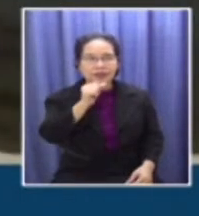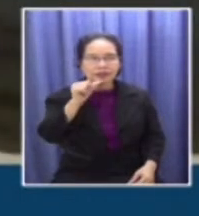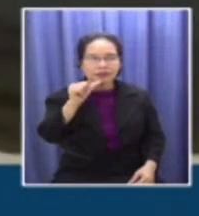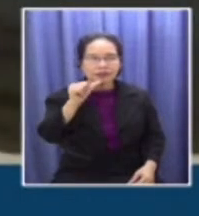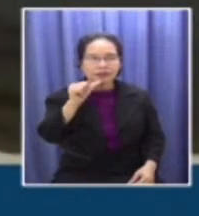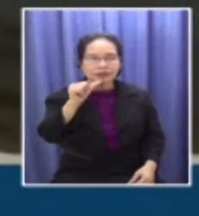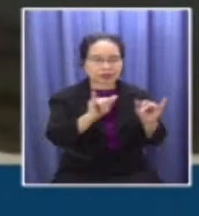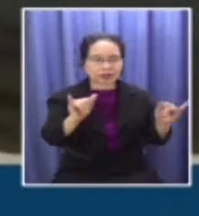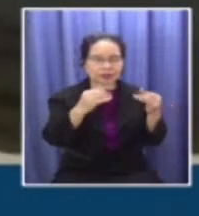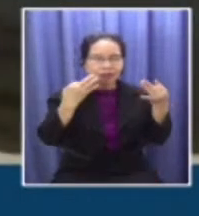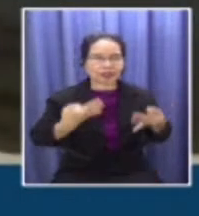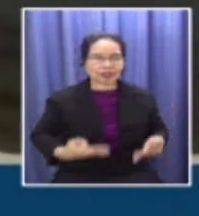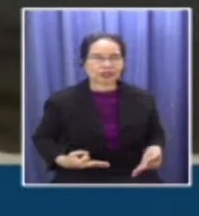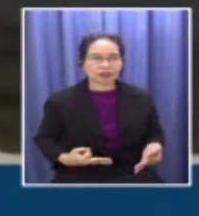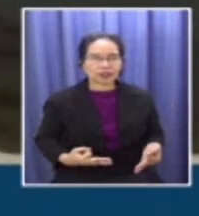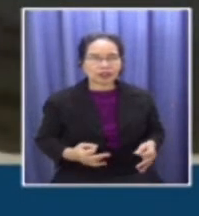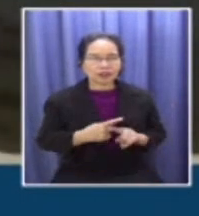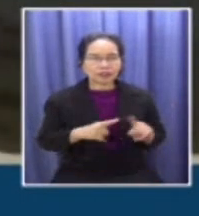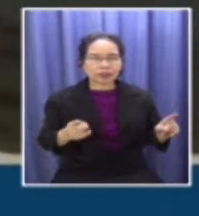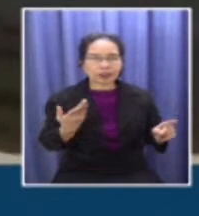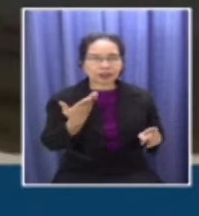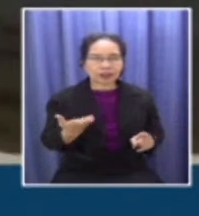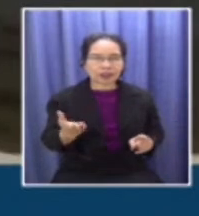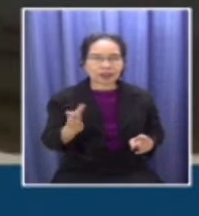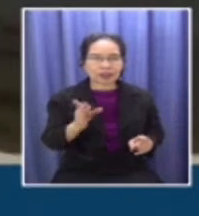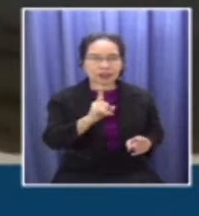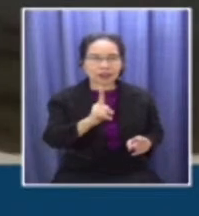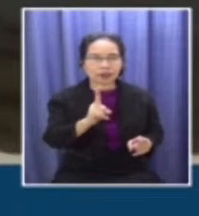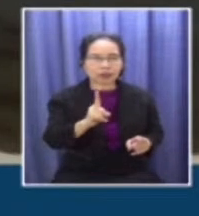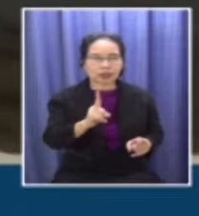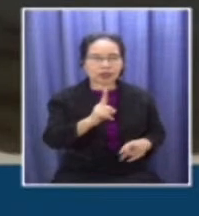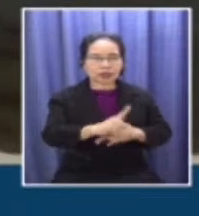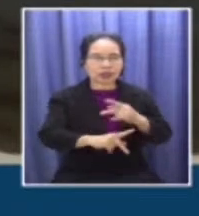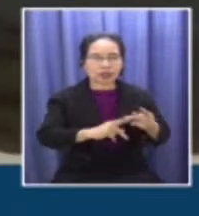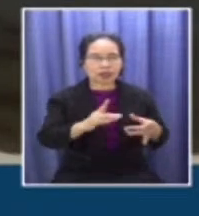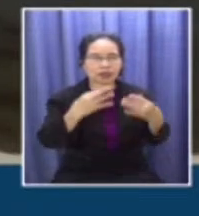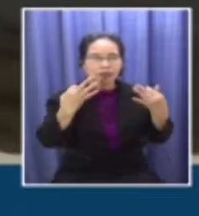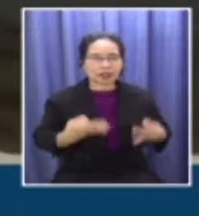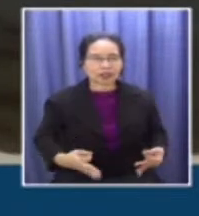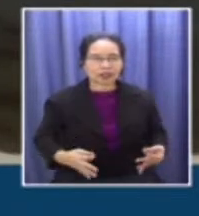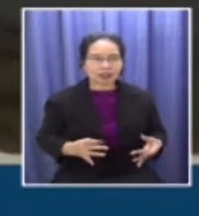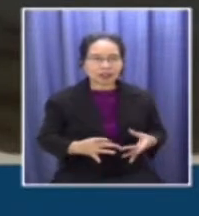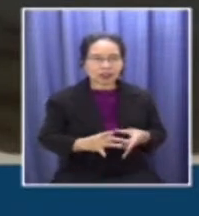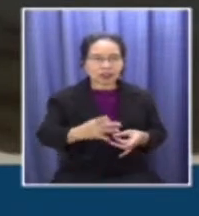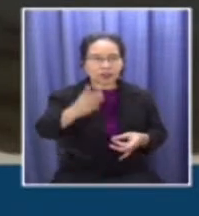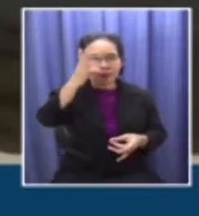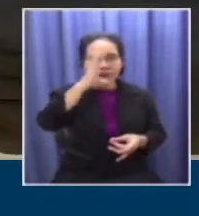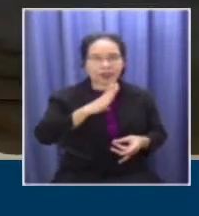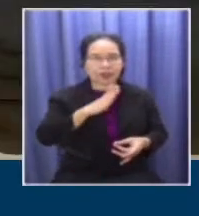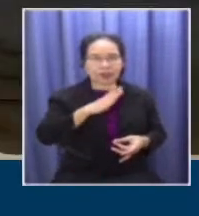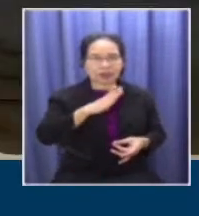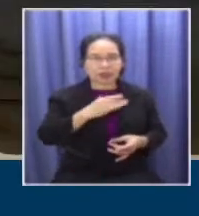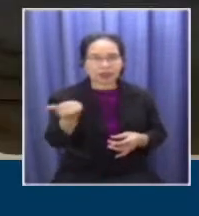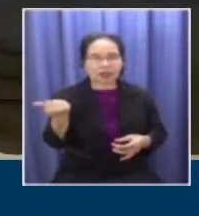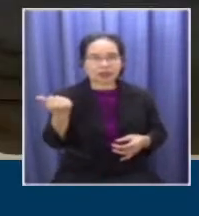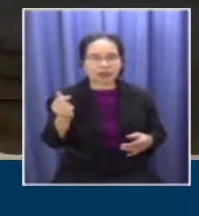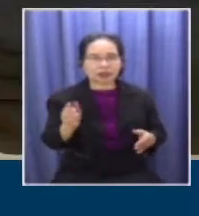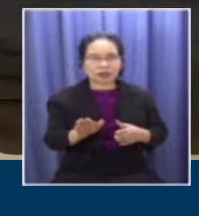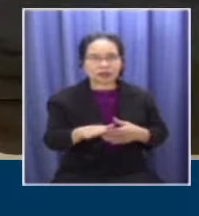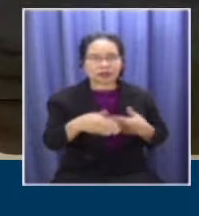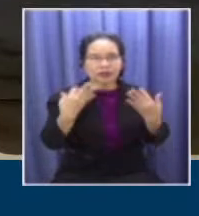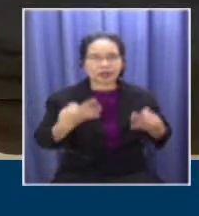apepem anasa apepem adio wotwe mama yanken kan Korintofo nwoma